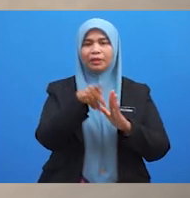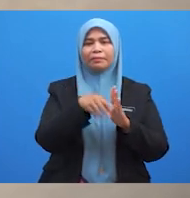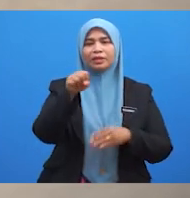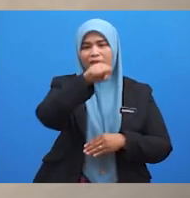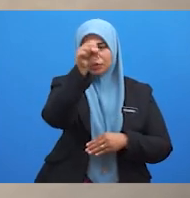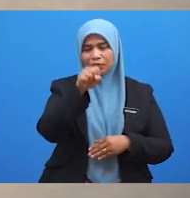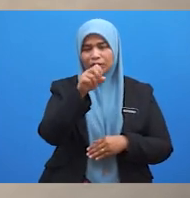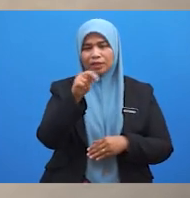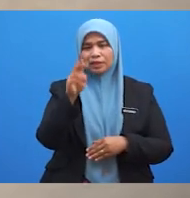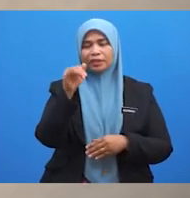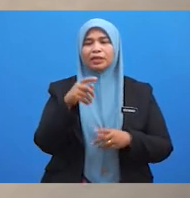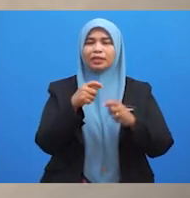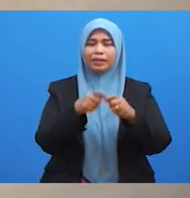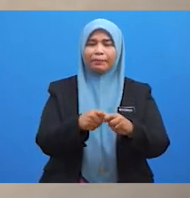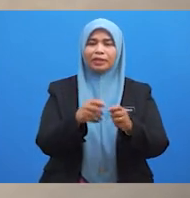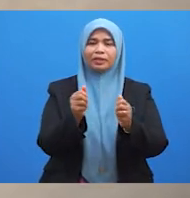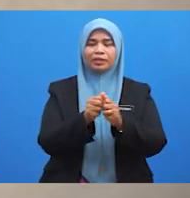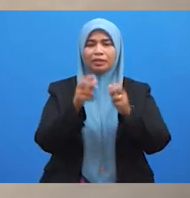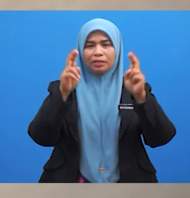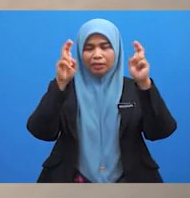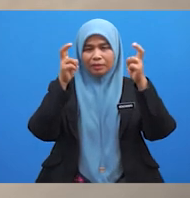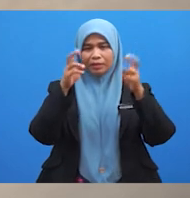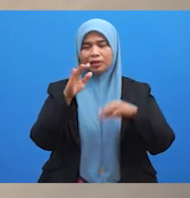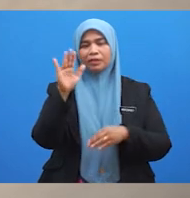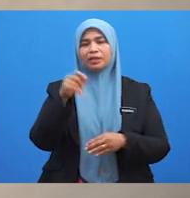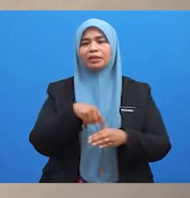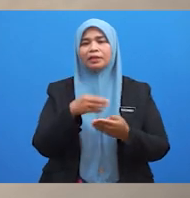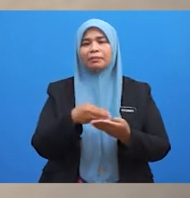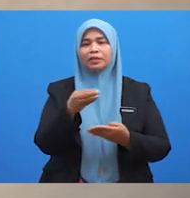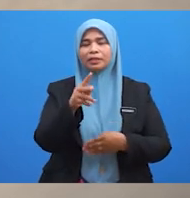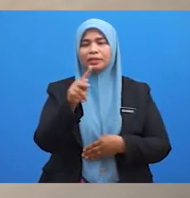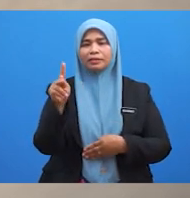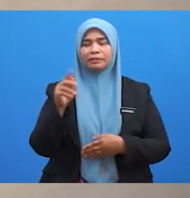persoalan yang menepati tema yang diberikan.